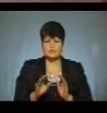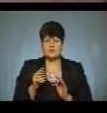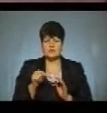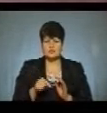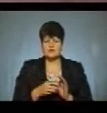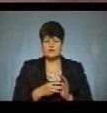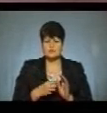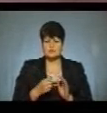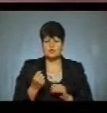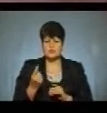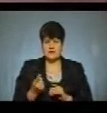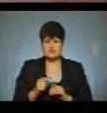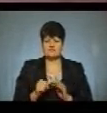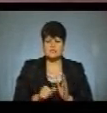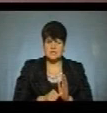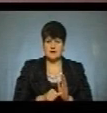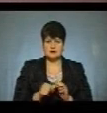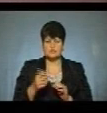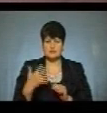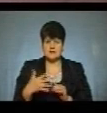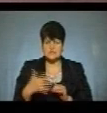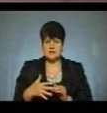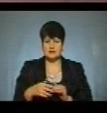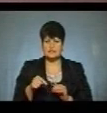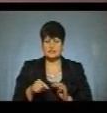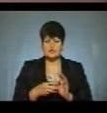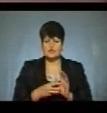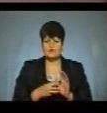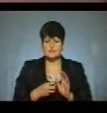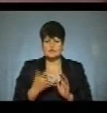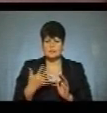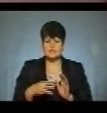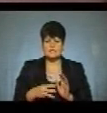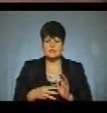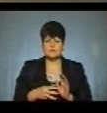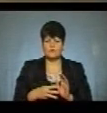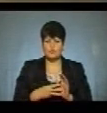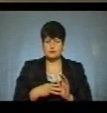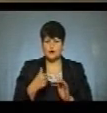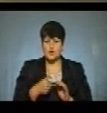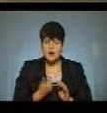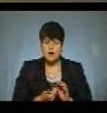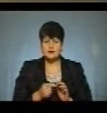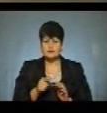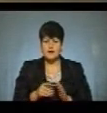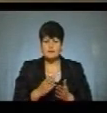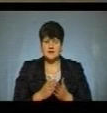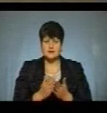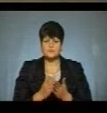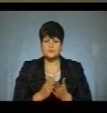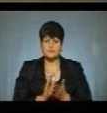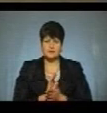1811, 16, 1850 та 1858 роках. Ми представили періодичні